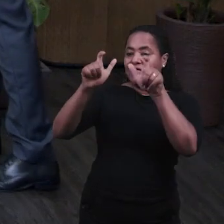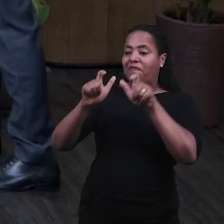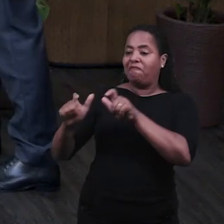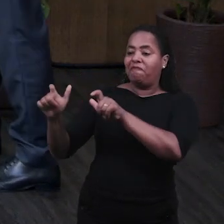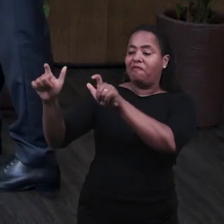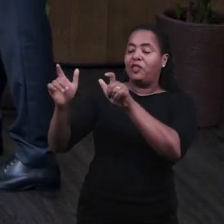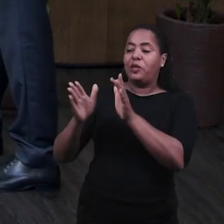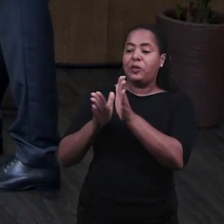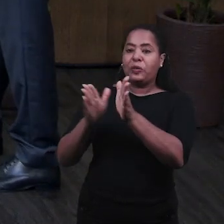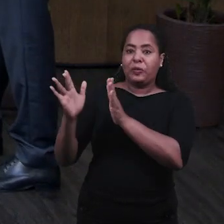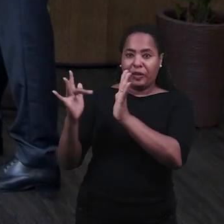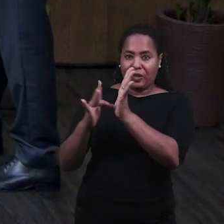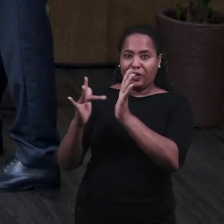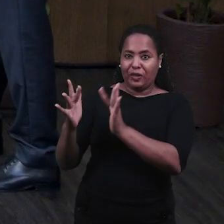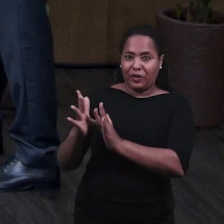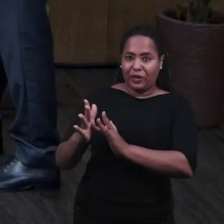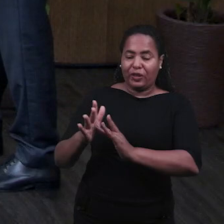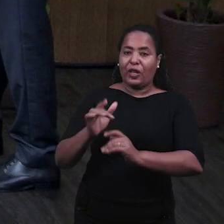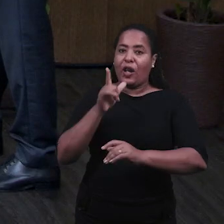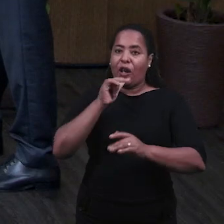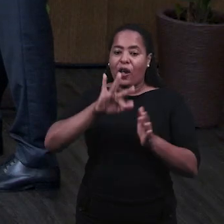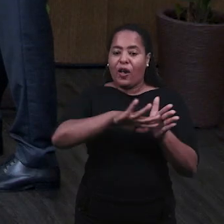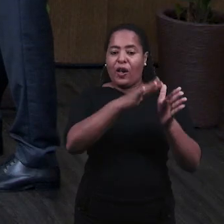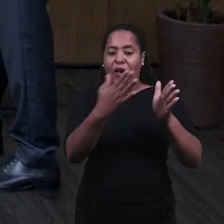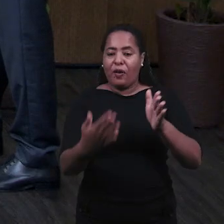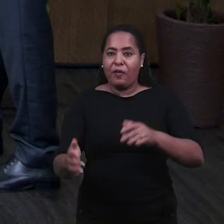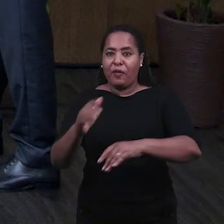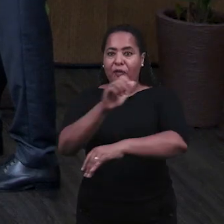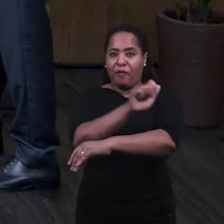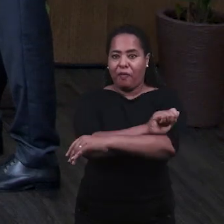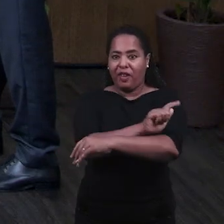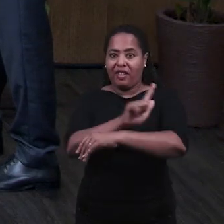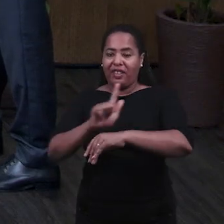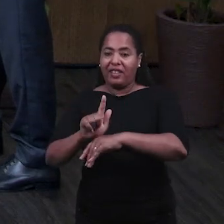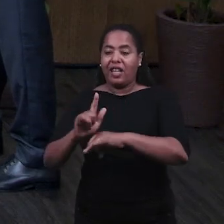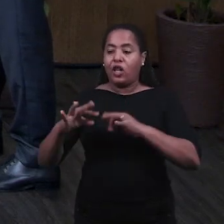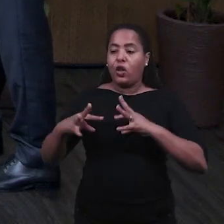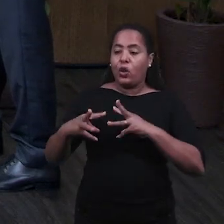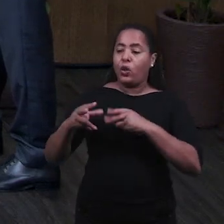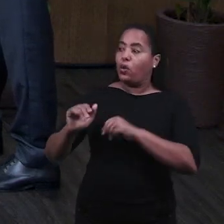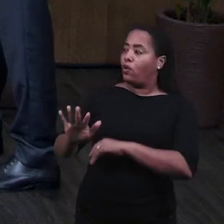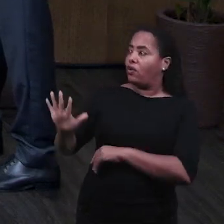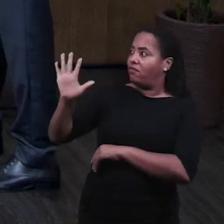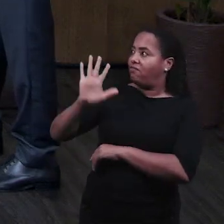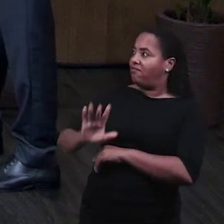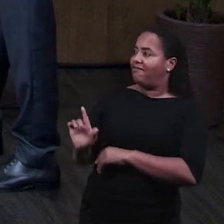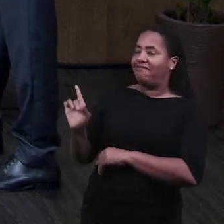Jésus, la mer de la Galilée, toute cette région